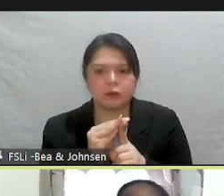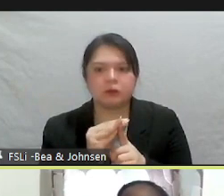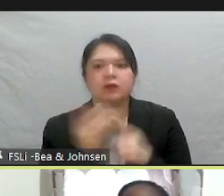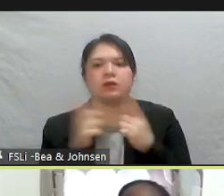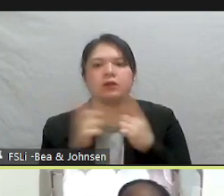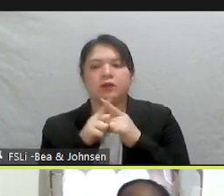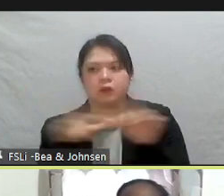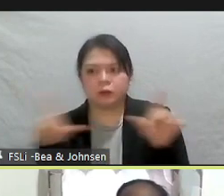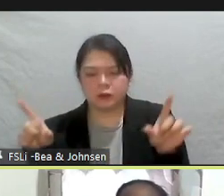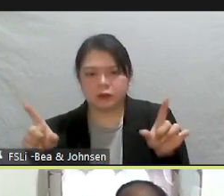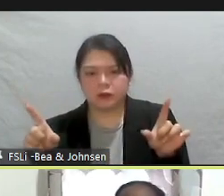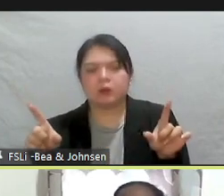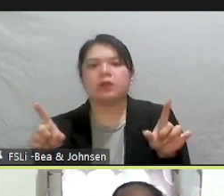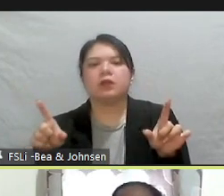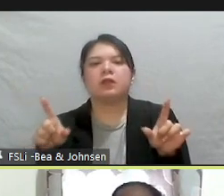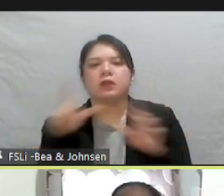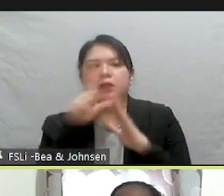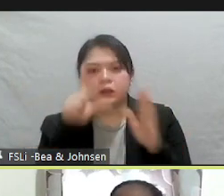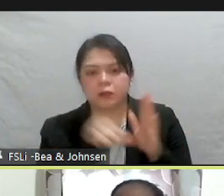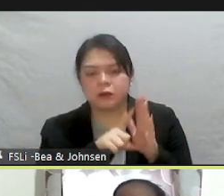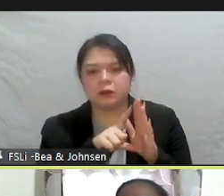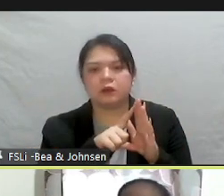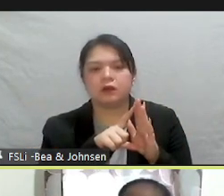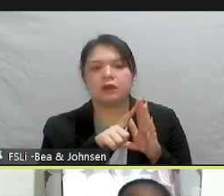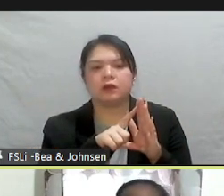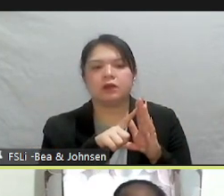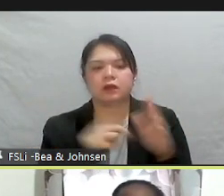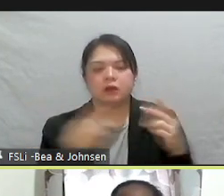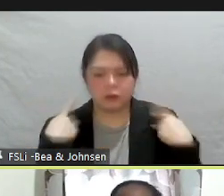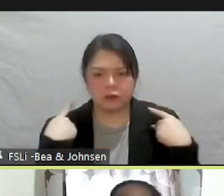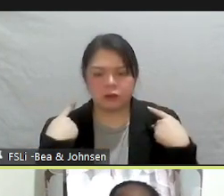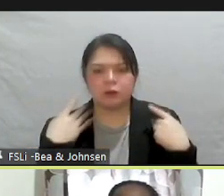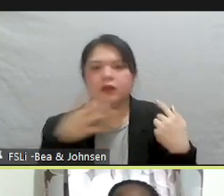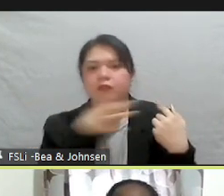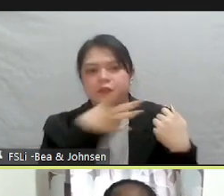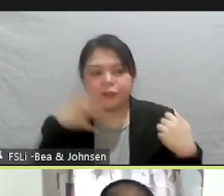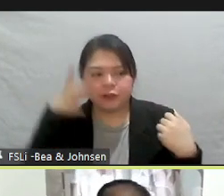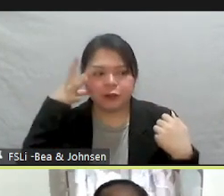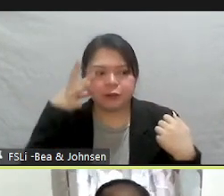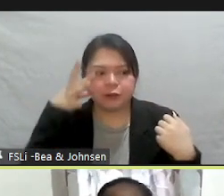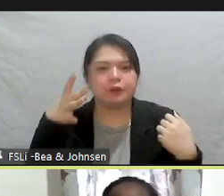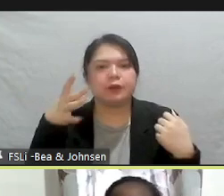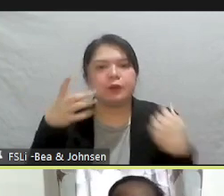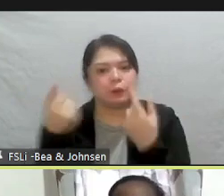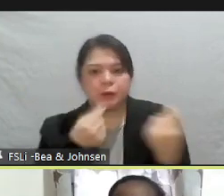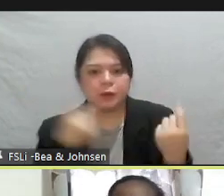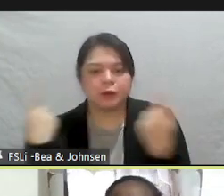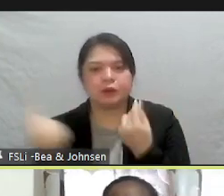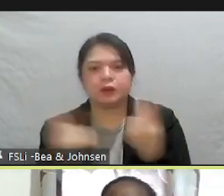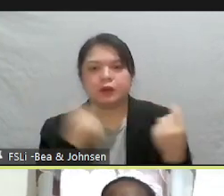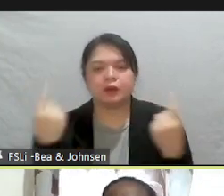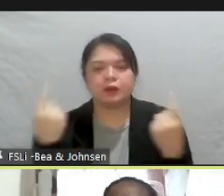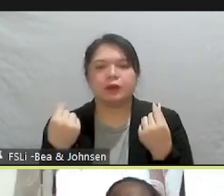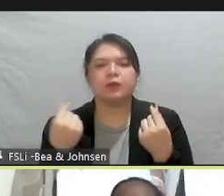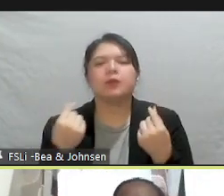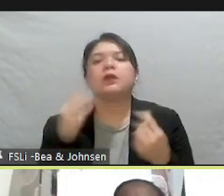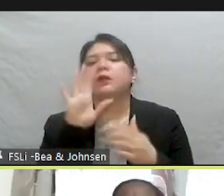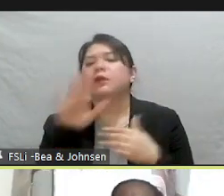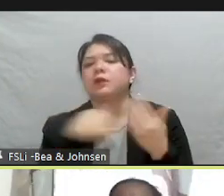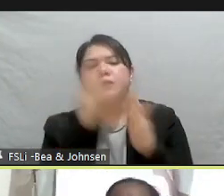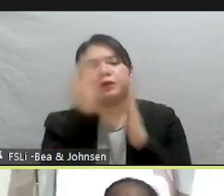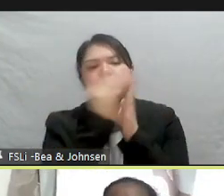lingwahe, batas, at ang aming pagsasaka. Yun po ang nilagay namin sa naging laman ng aming